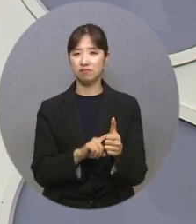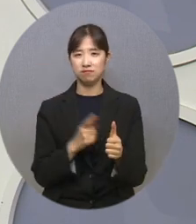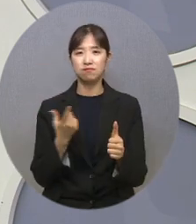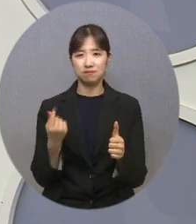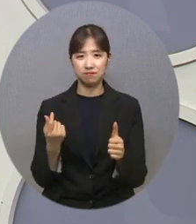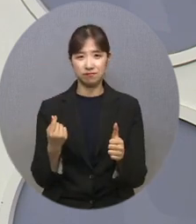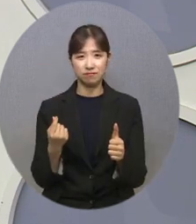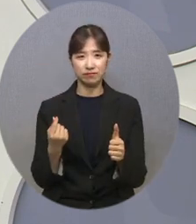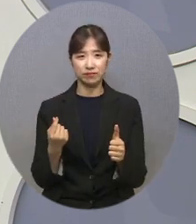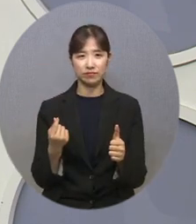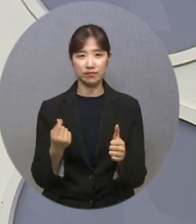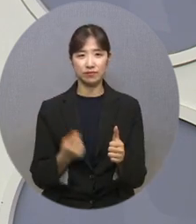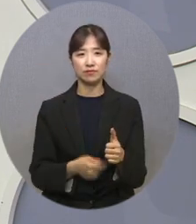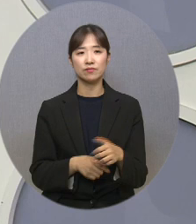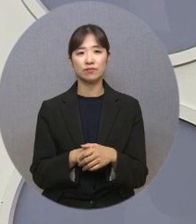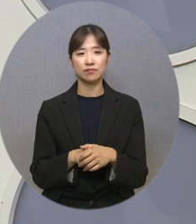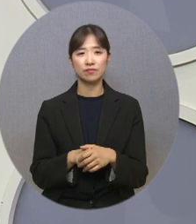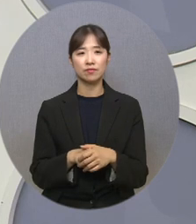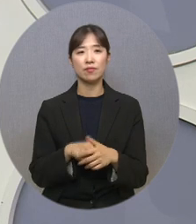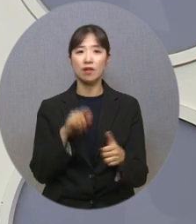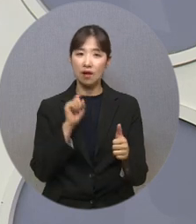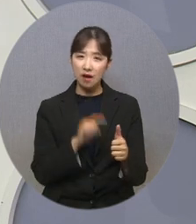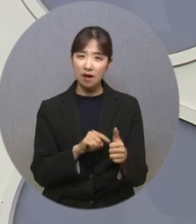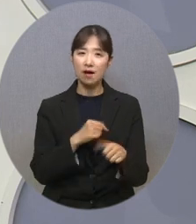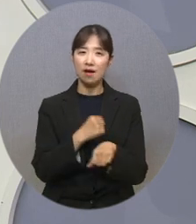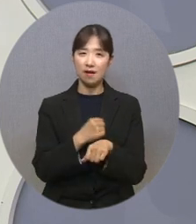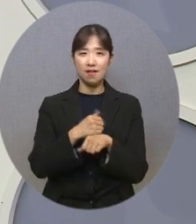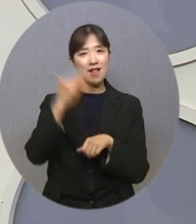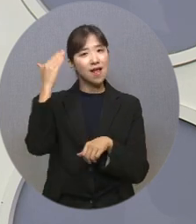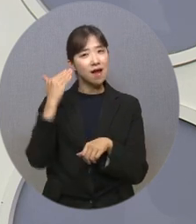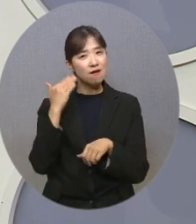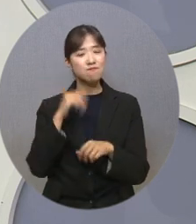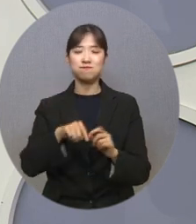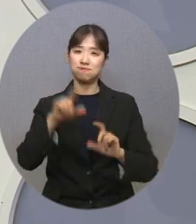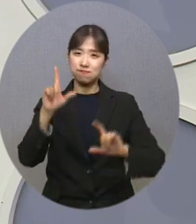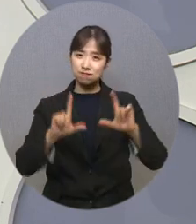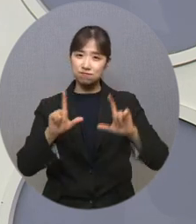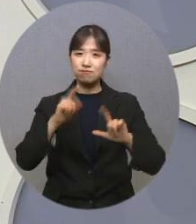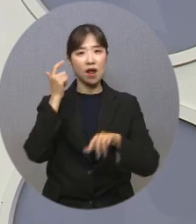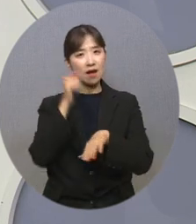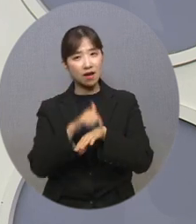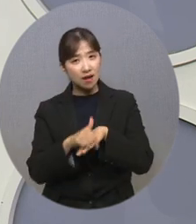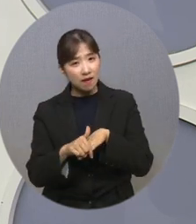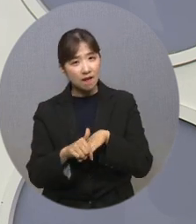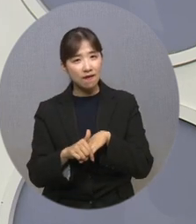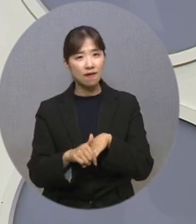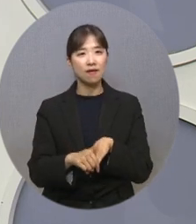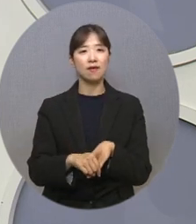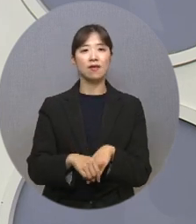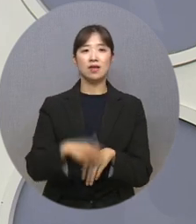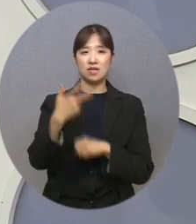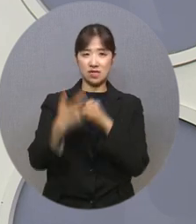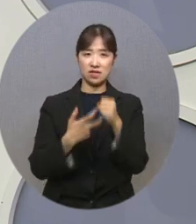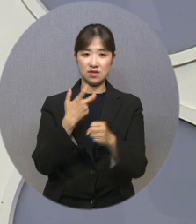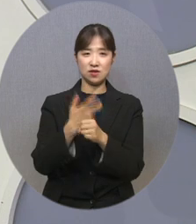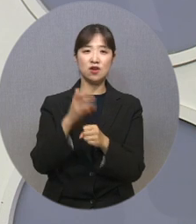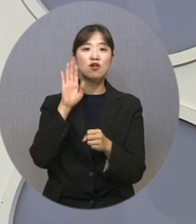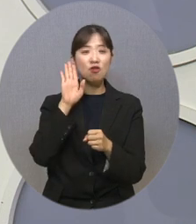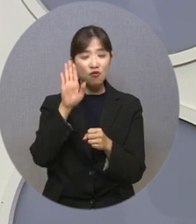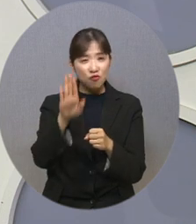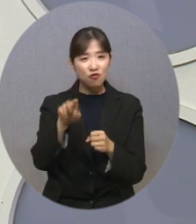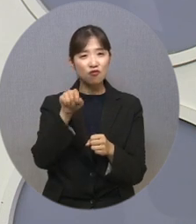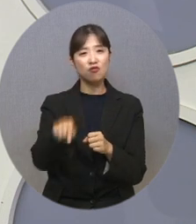인물이죠. 그로부터 그가 했던 대한민국의 디자인은 이런 모습으로, 70년 후에 이런